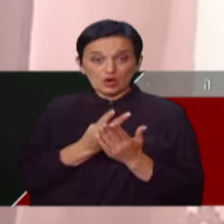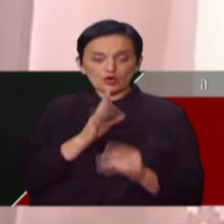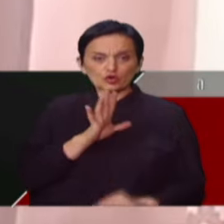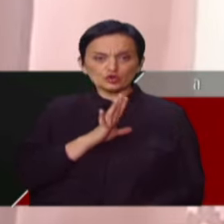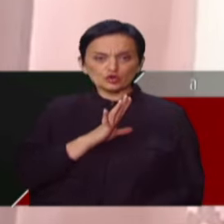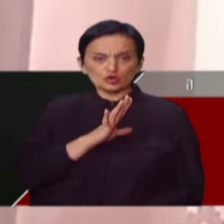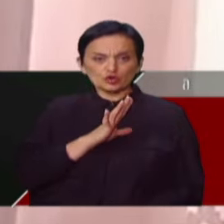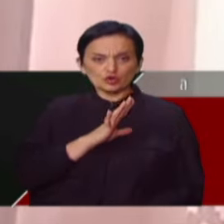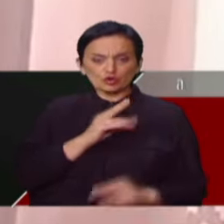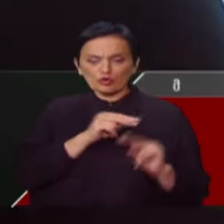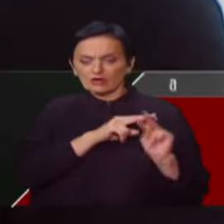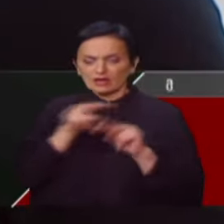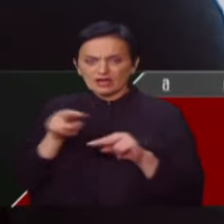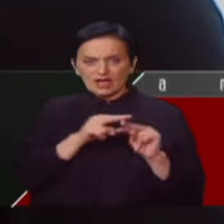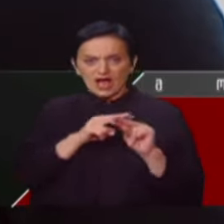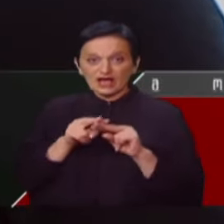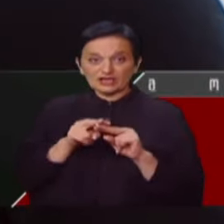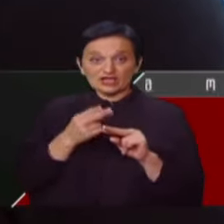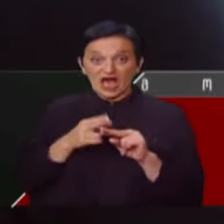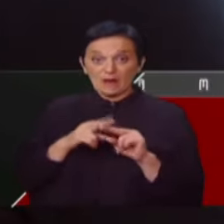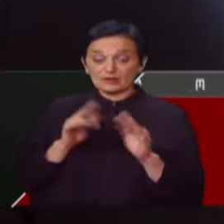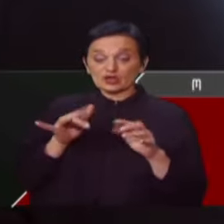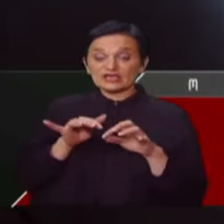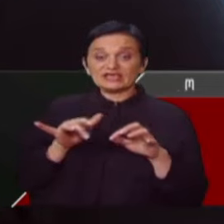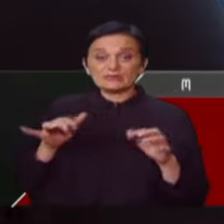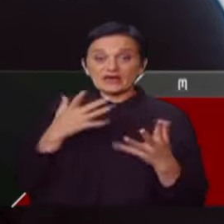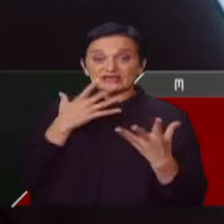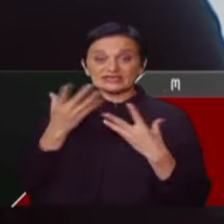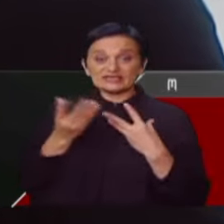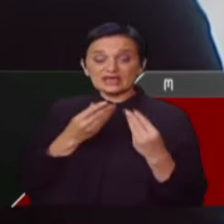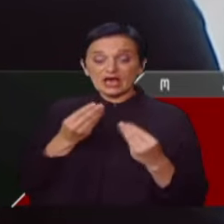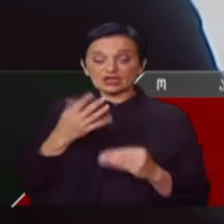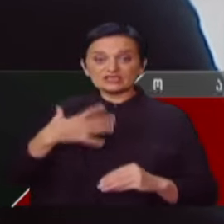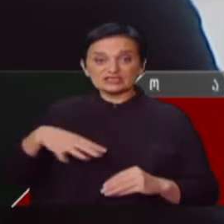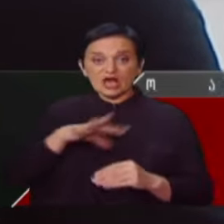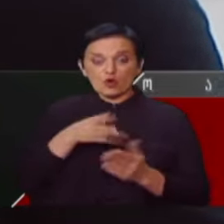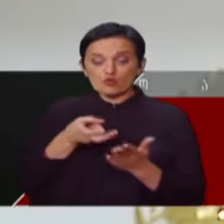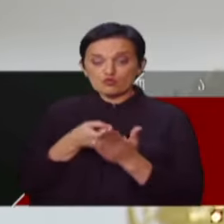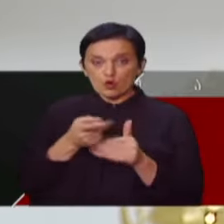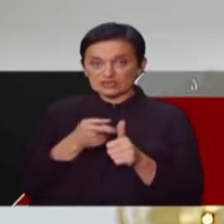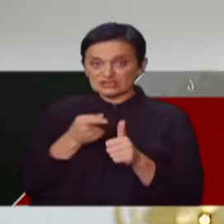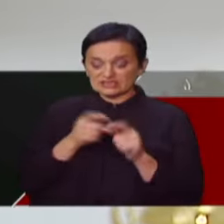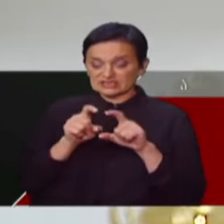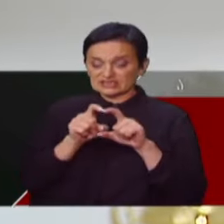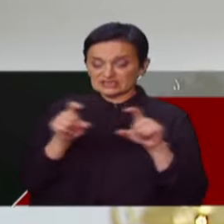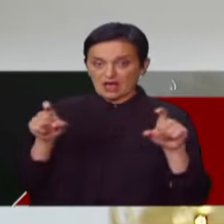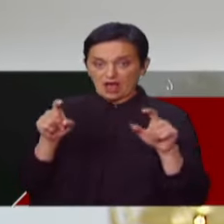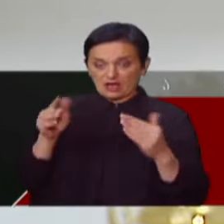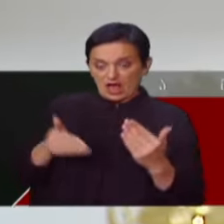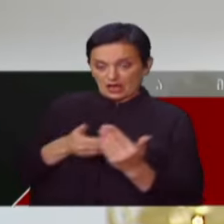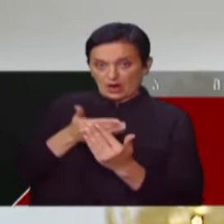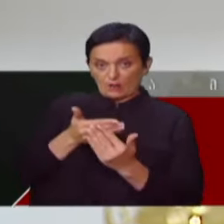განხორციელებული იყო გადარიცხვები. ამ შემთხვევაში კიბერთაღლითები სატყუარად საქართველოს ფოსტის სახელს არიან ამოფარებული. მათ